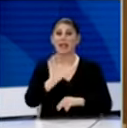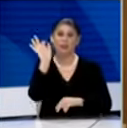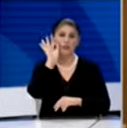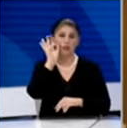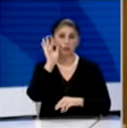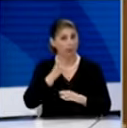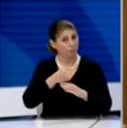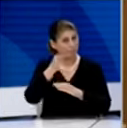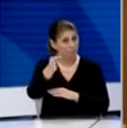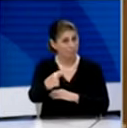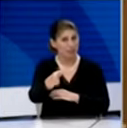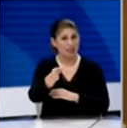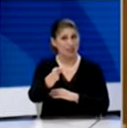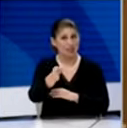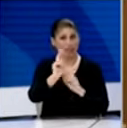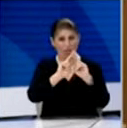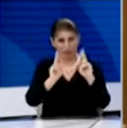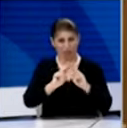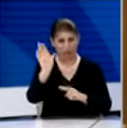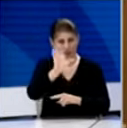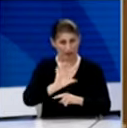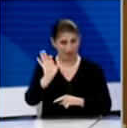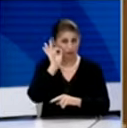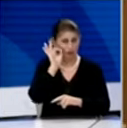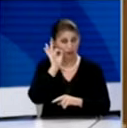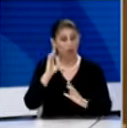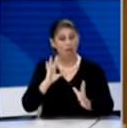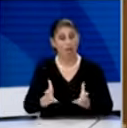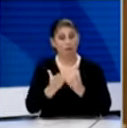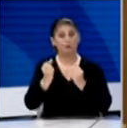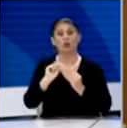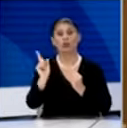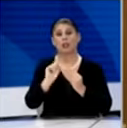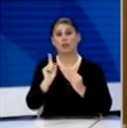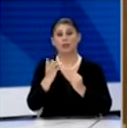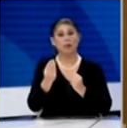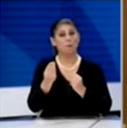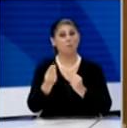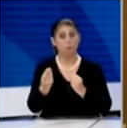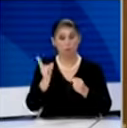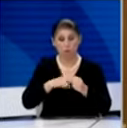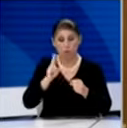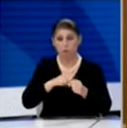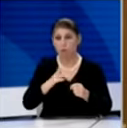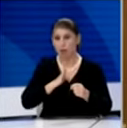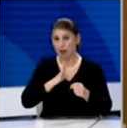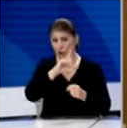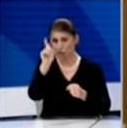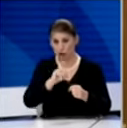και είπατε ότι ευτυχώς δεν είχαμε πολλές απώλειες ανθρώπινων ζώων.